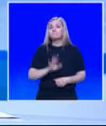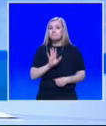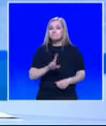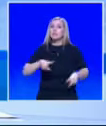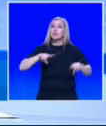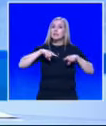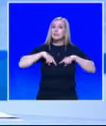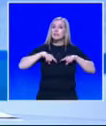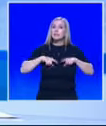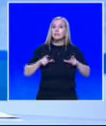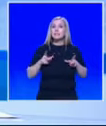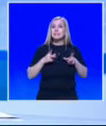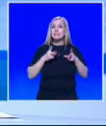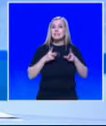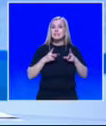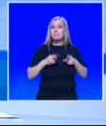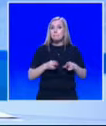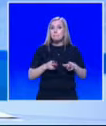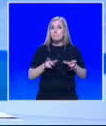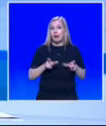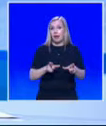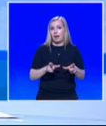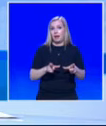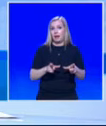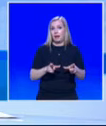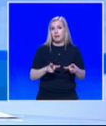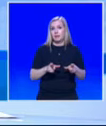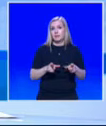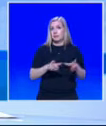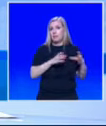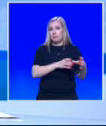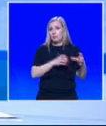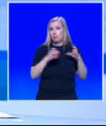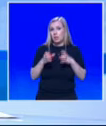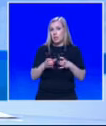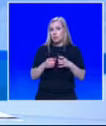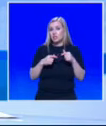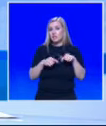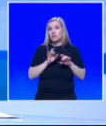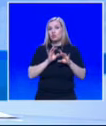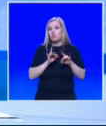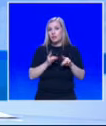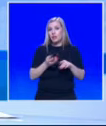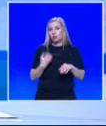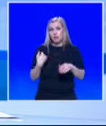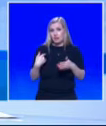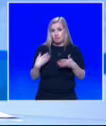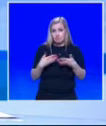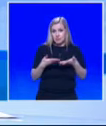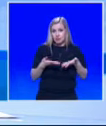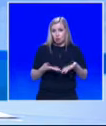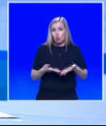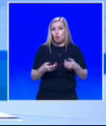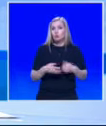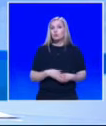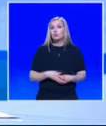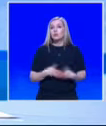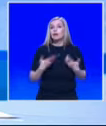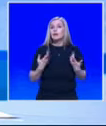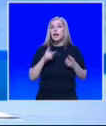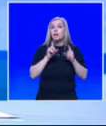спря демонтажа на паметника на Съветската армия и то преди броени часове дойде тази новина. Въобще,